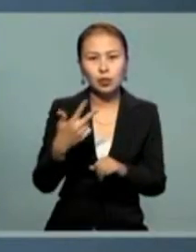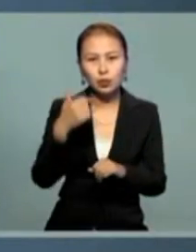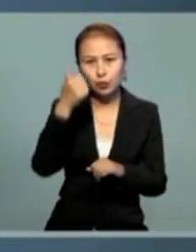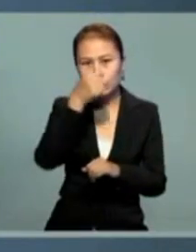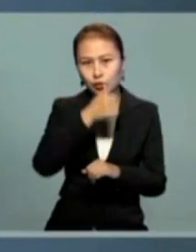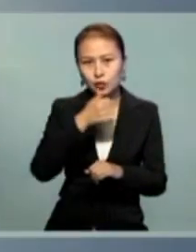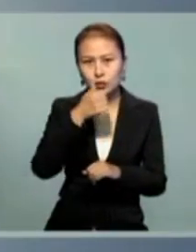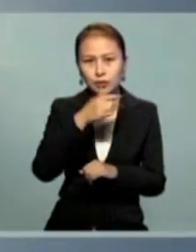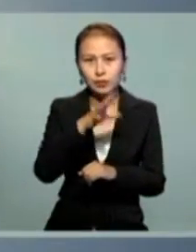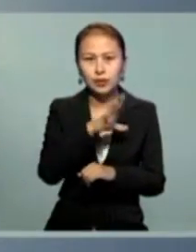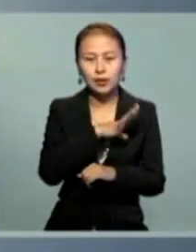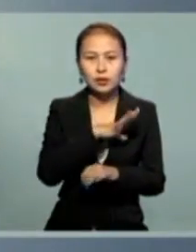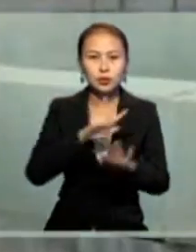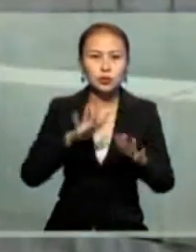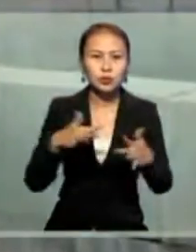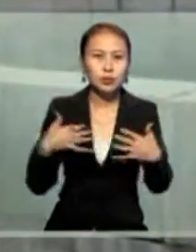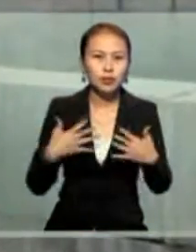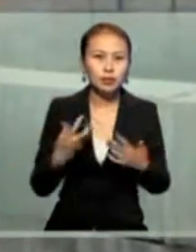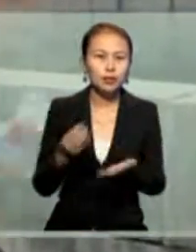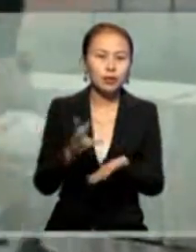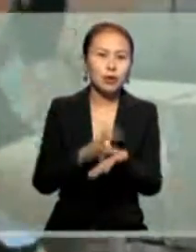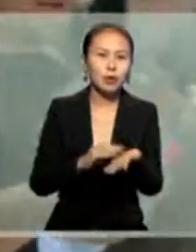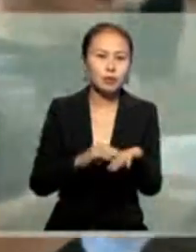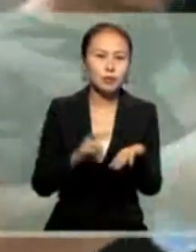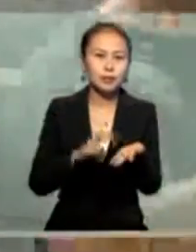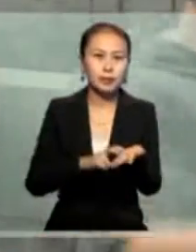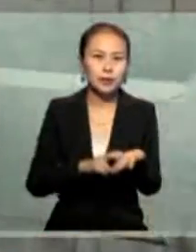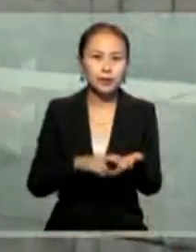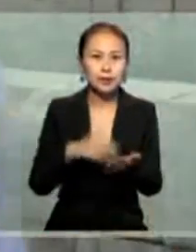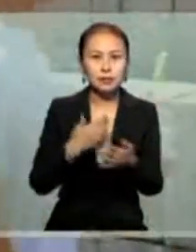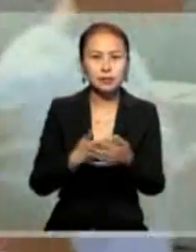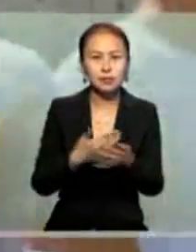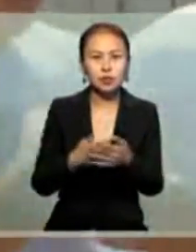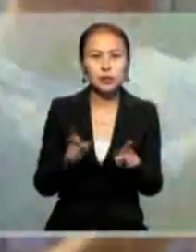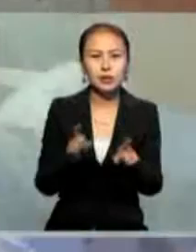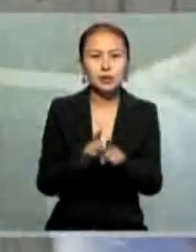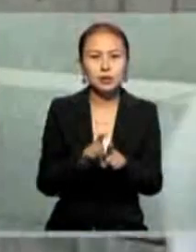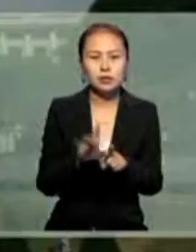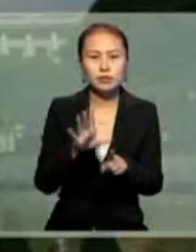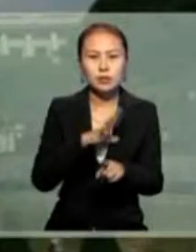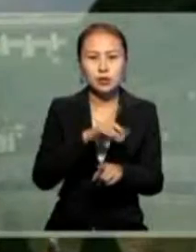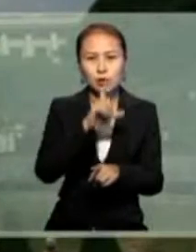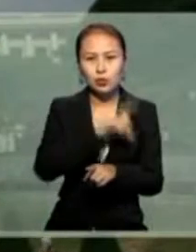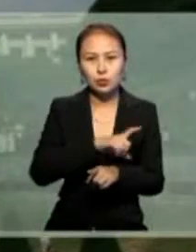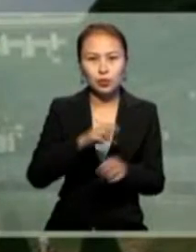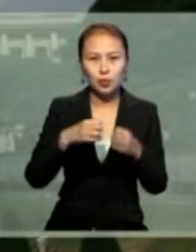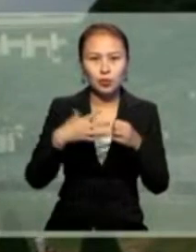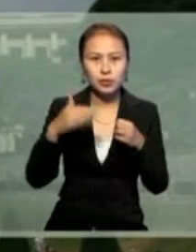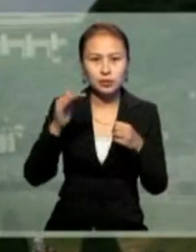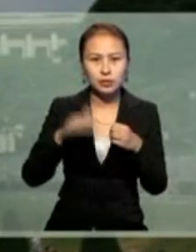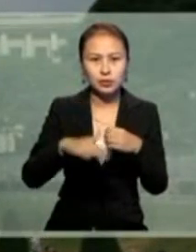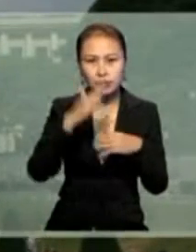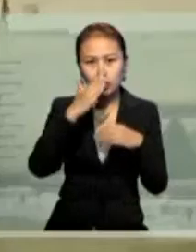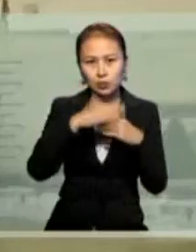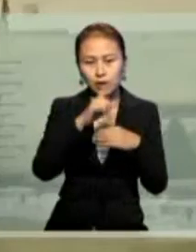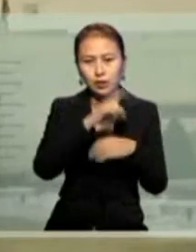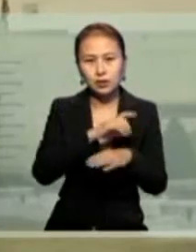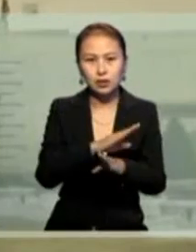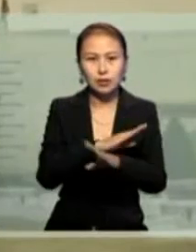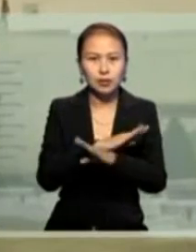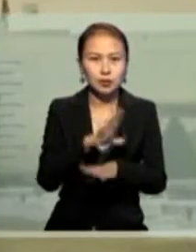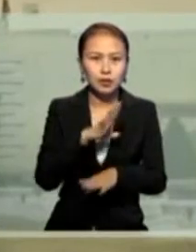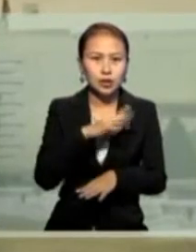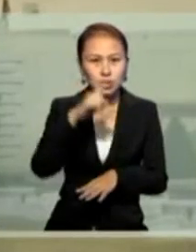үкіметі 2003 жылғы қасірет тағы қайталана ма деп қауіптеніп отыр. Себебі ол кезде адам төзгісіз ыстықтан 15 мың француз